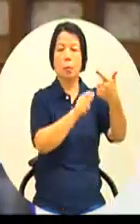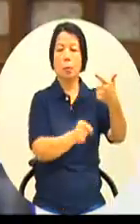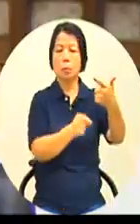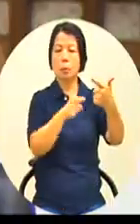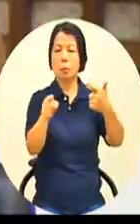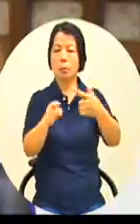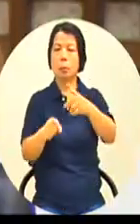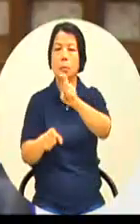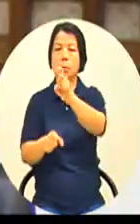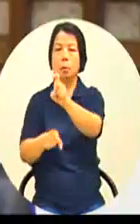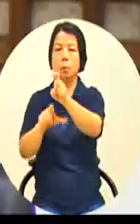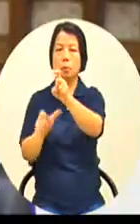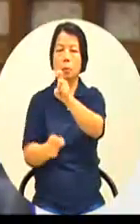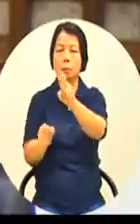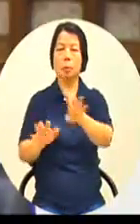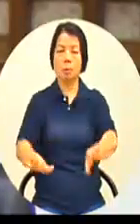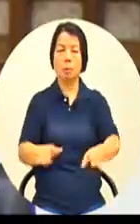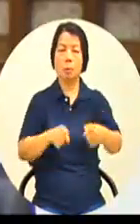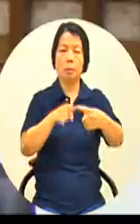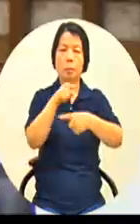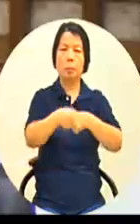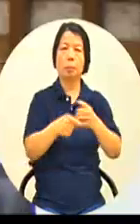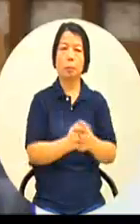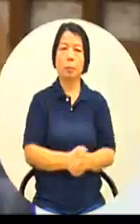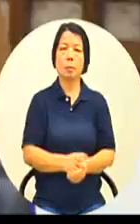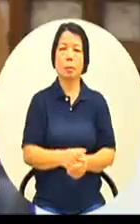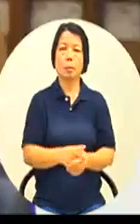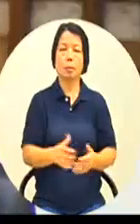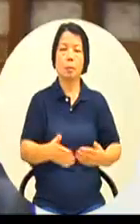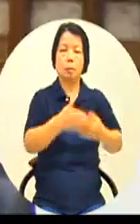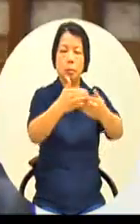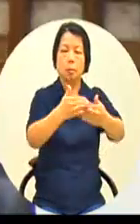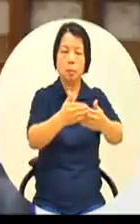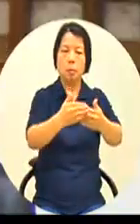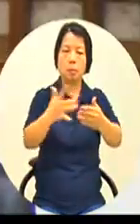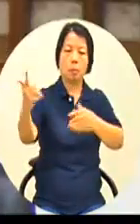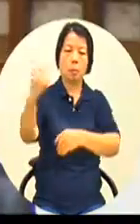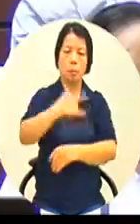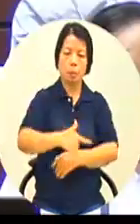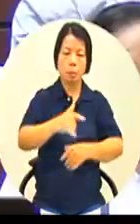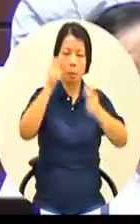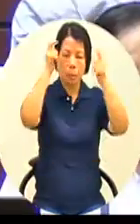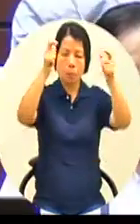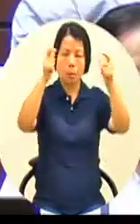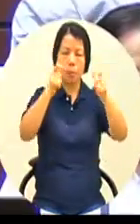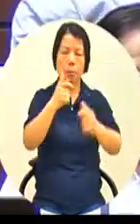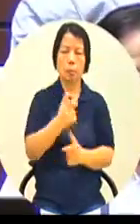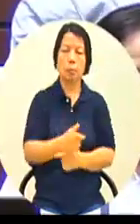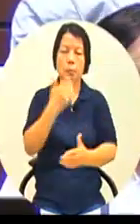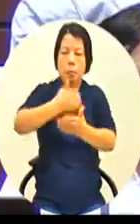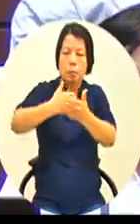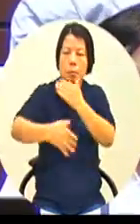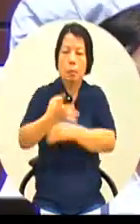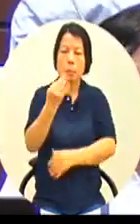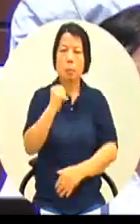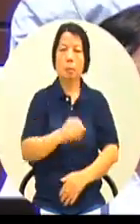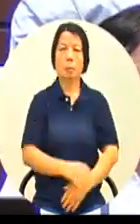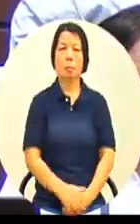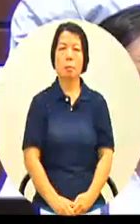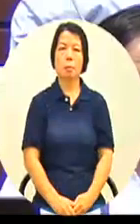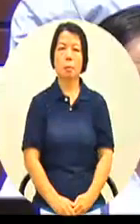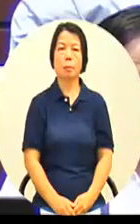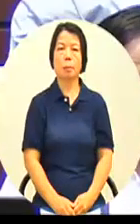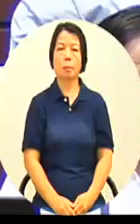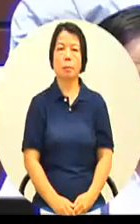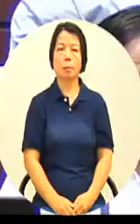吼，即遮个平均甲中期来咱高雄是偌济嘞？ 好，谢谢主席，谢谢郑议员